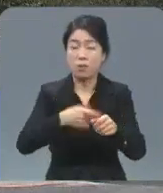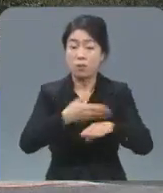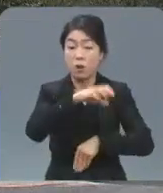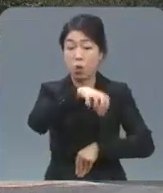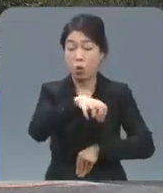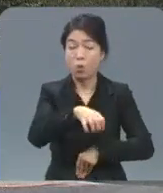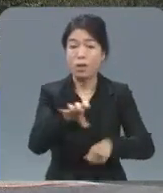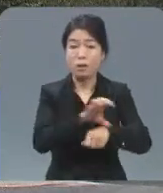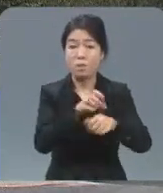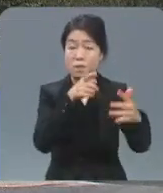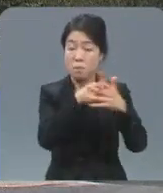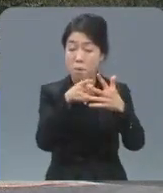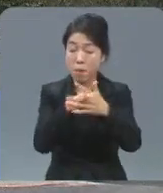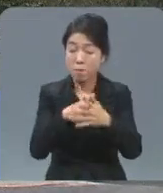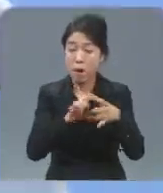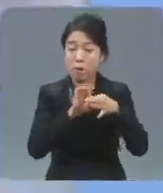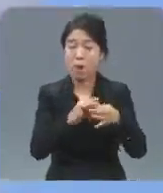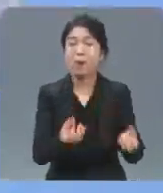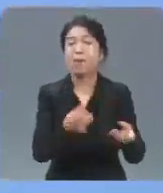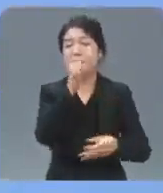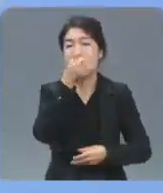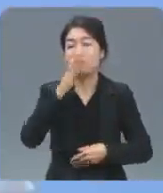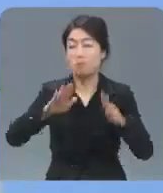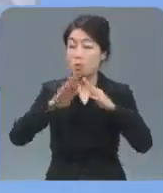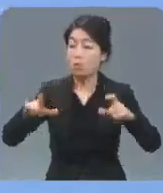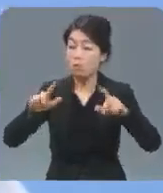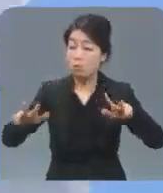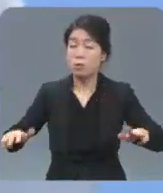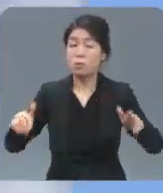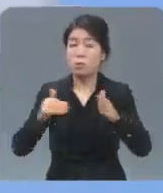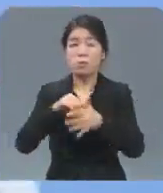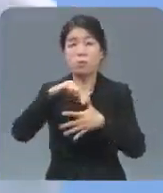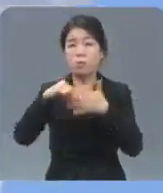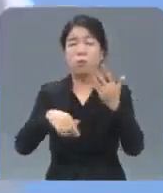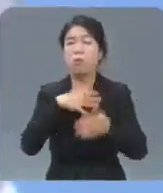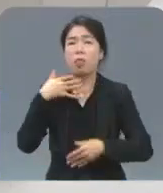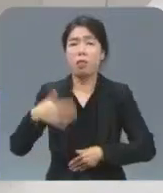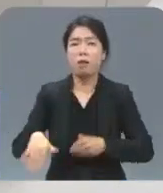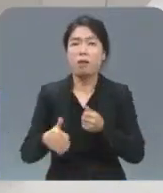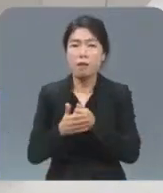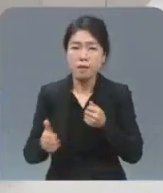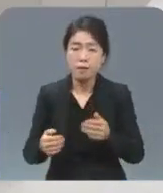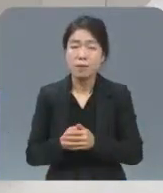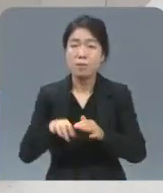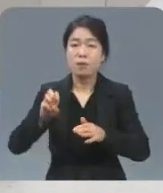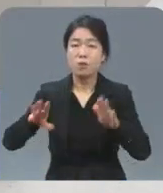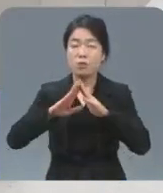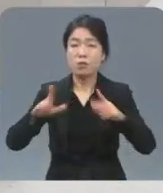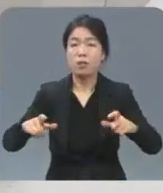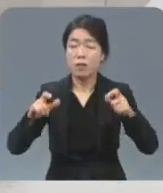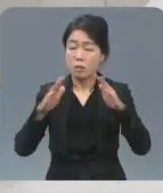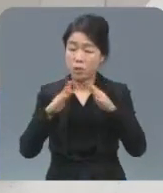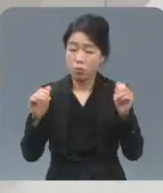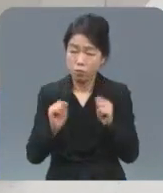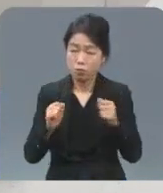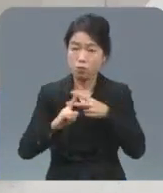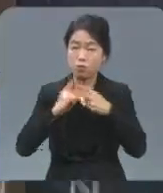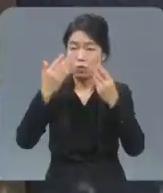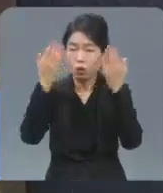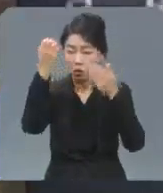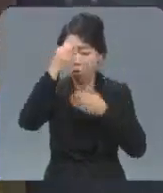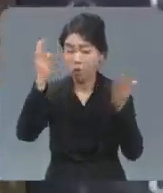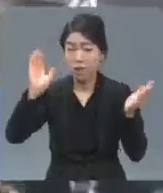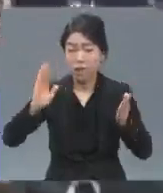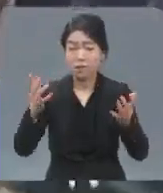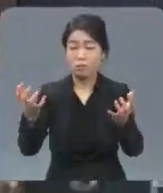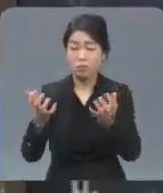지역에서는 해킹 관련 행사 등이 열리고 있지만 전남은 그동안 이런 프로그램이 없었다면서 광주와 전남북의 중고등학생을 대상으로